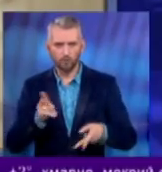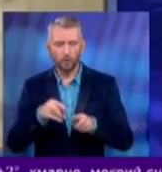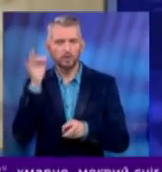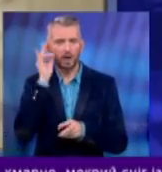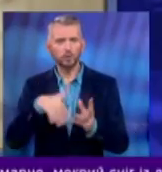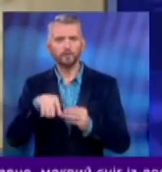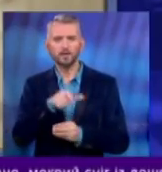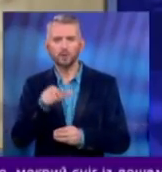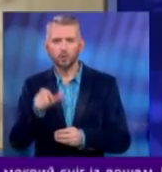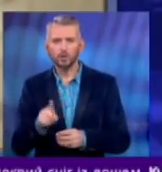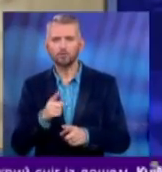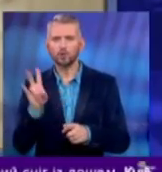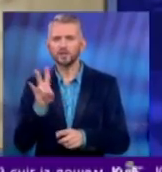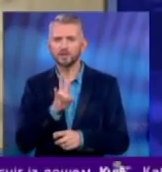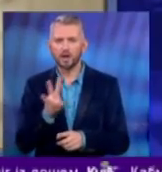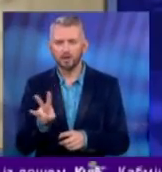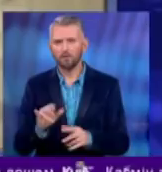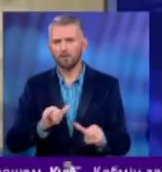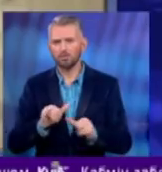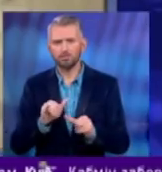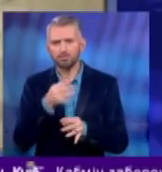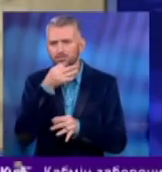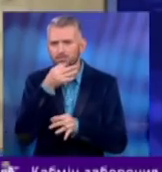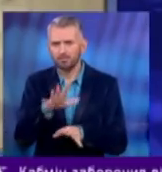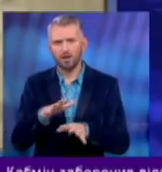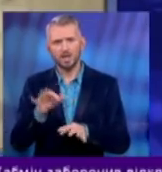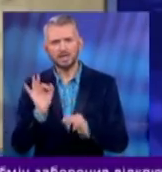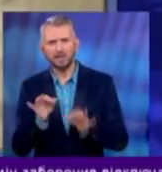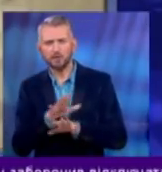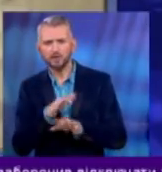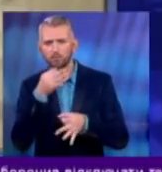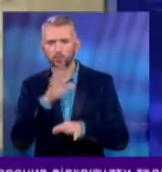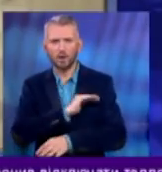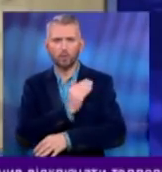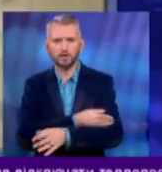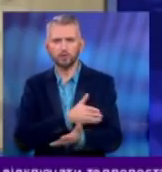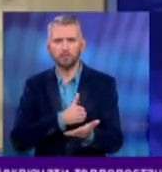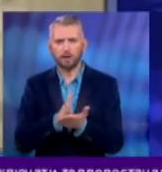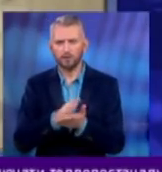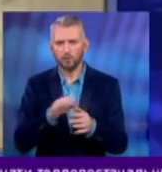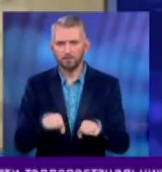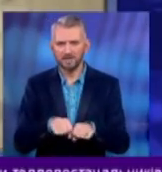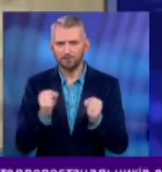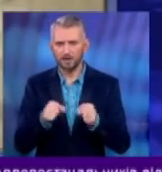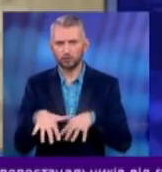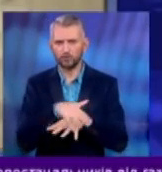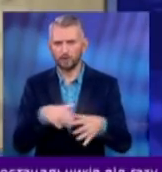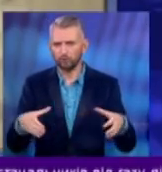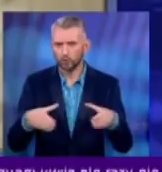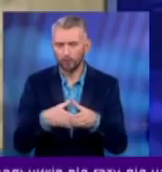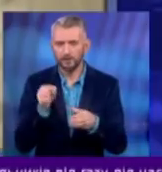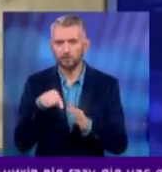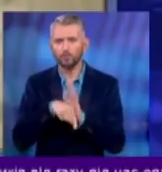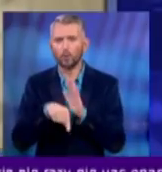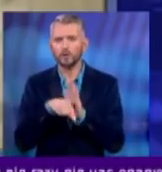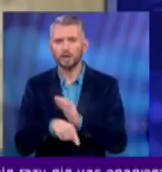людям доброї волі, що церква не толерує несправедливість чи будь-яку силу направлено підривати суспільну згуртованість. У цьому